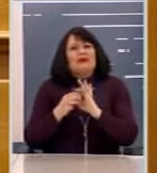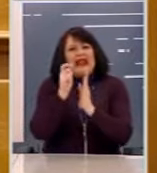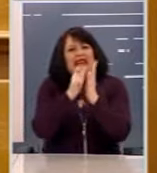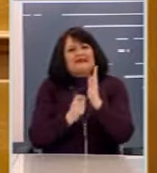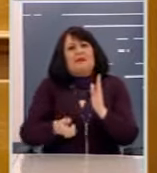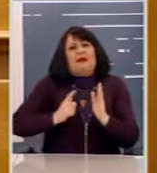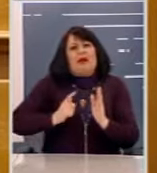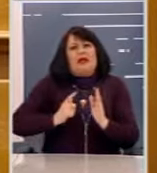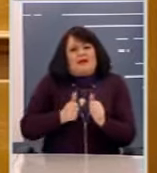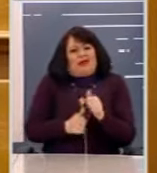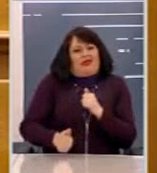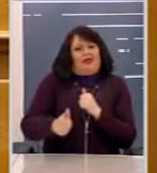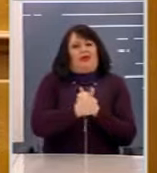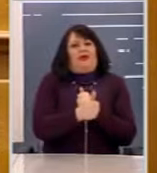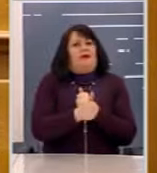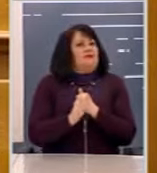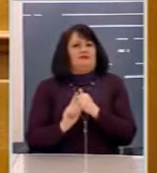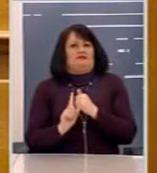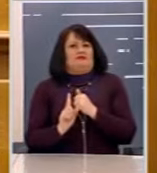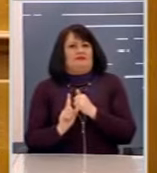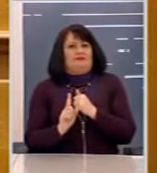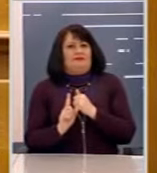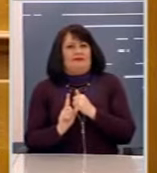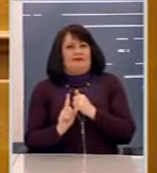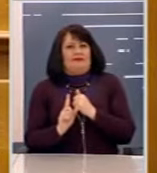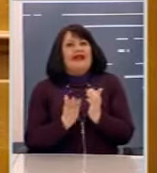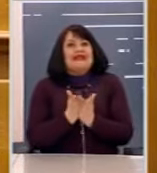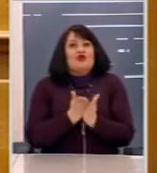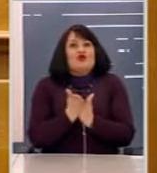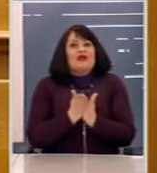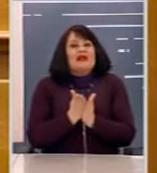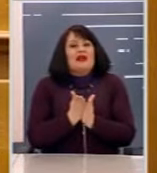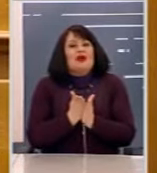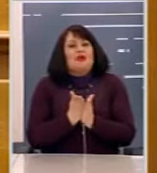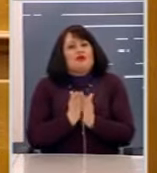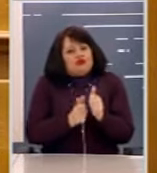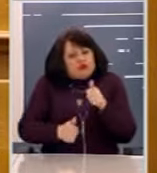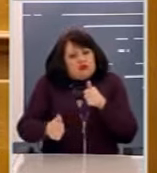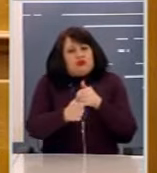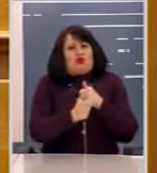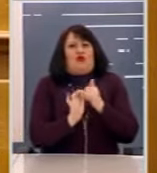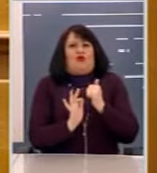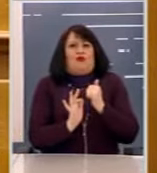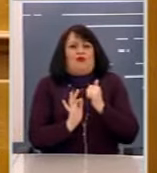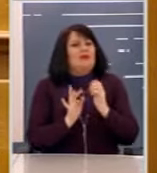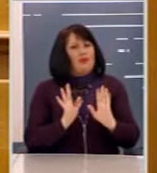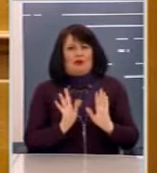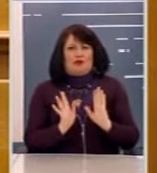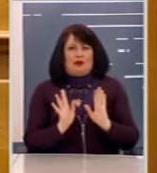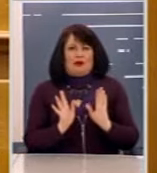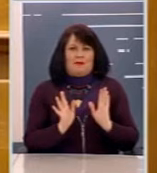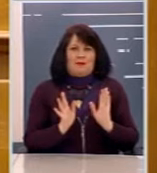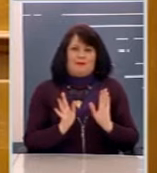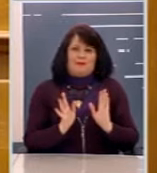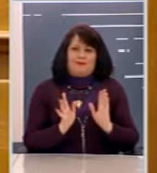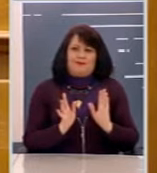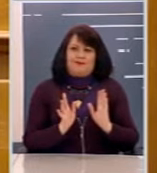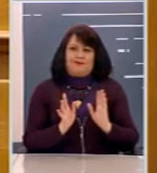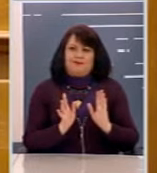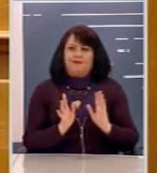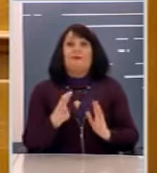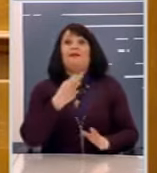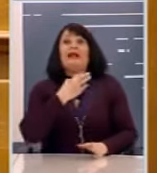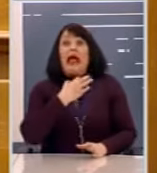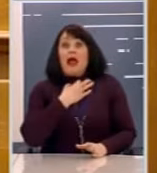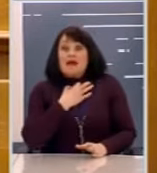αναμονής και να προτεραιοποιείται για χειρουργική επέμβαση όχι με βάση τις